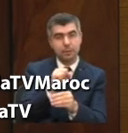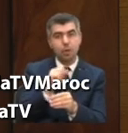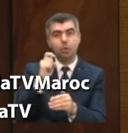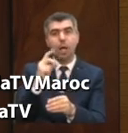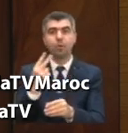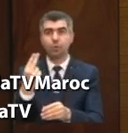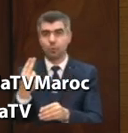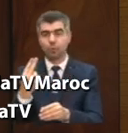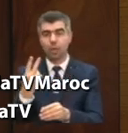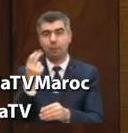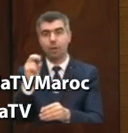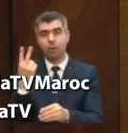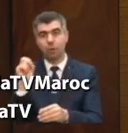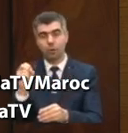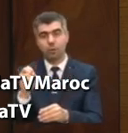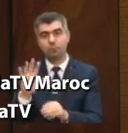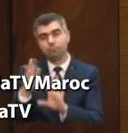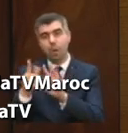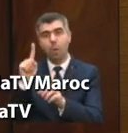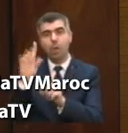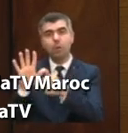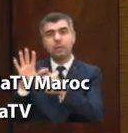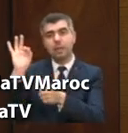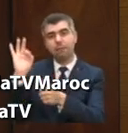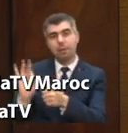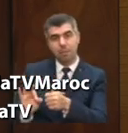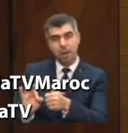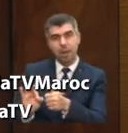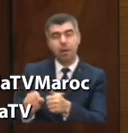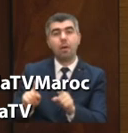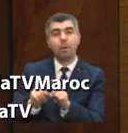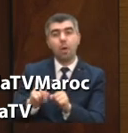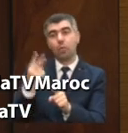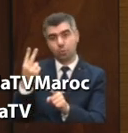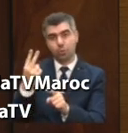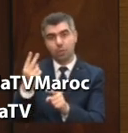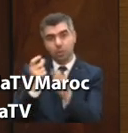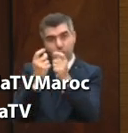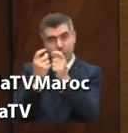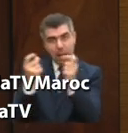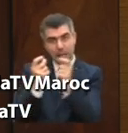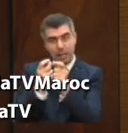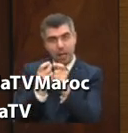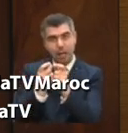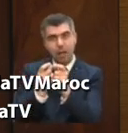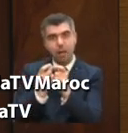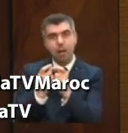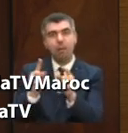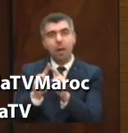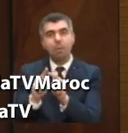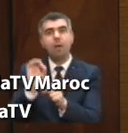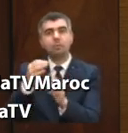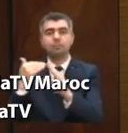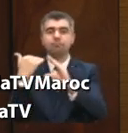2020، أي بنسبة 61%، ما يعني أن مقاولتين من أصل 3 مقاولات تقريبا صرحت بتضررها من